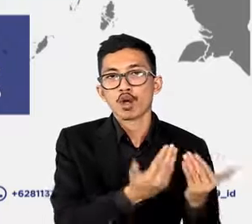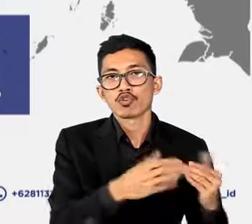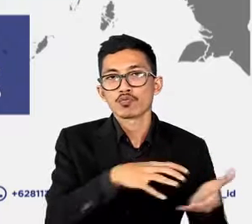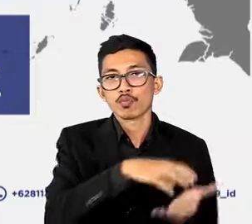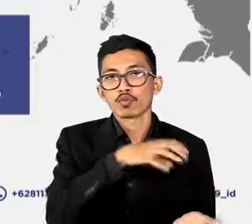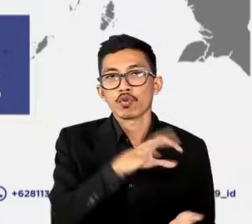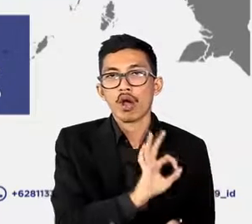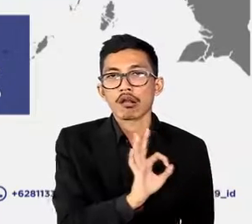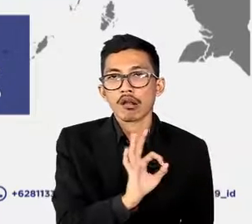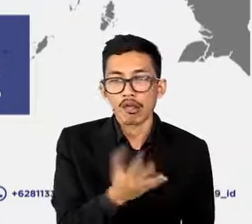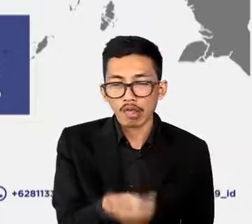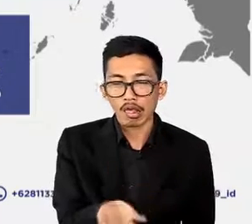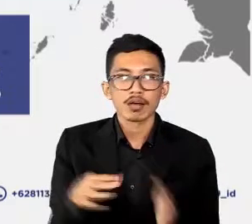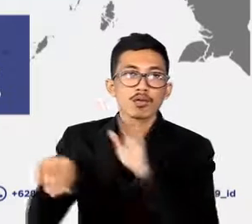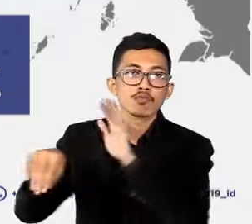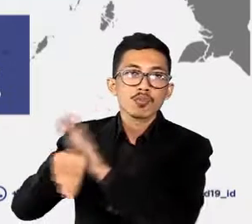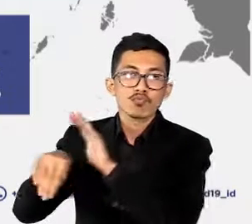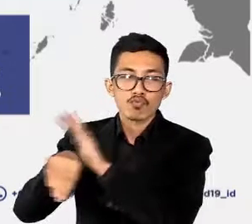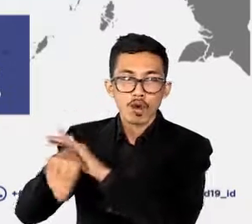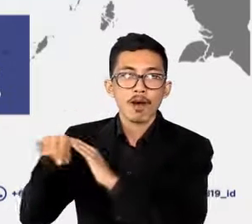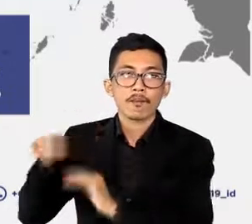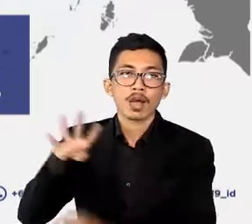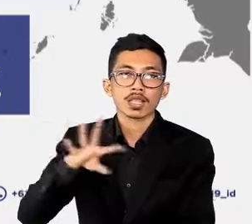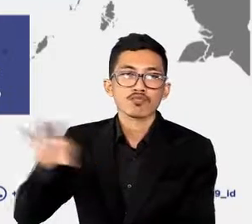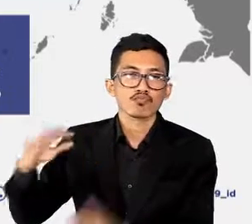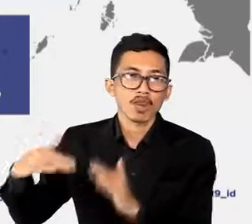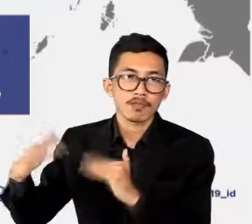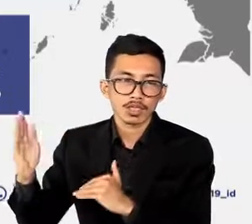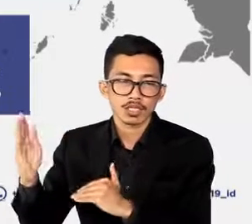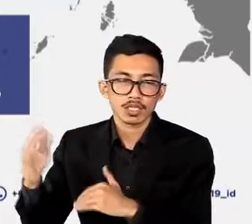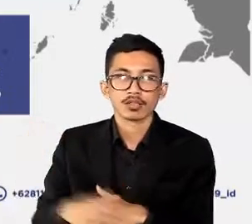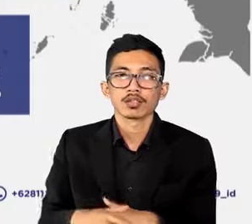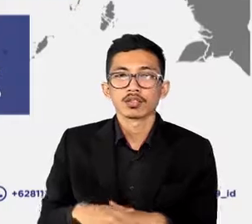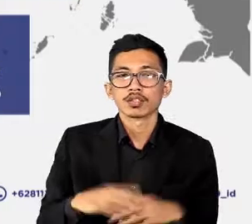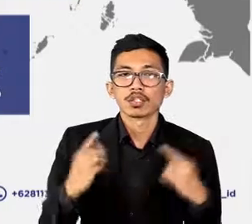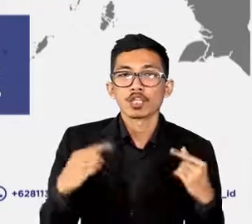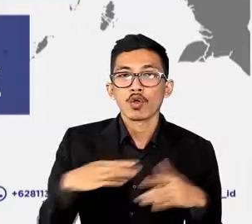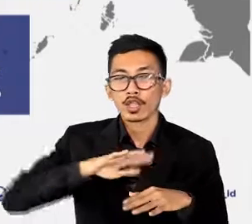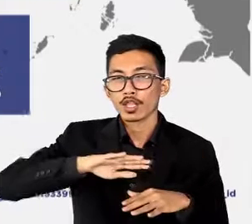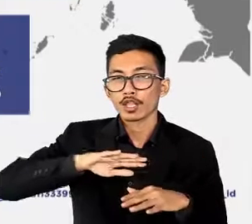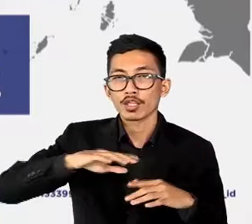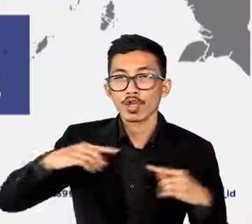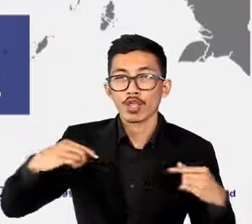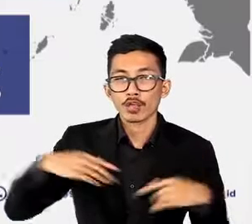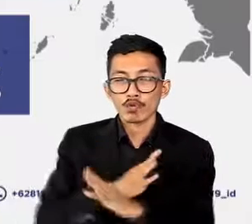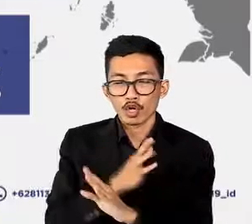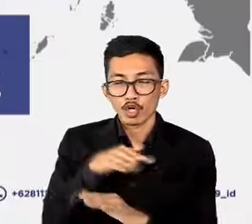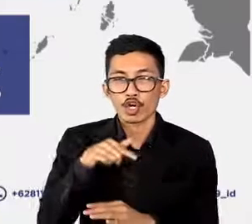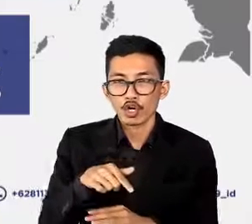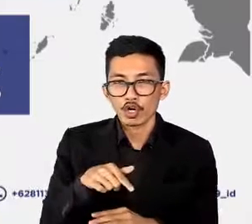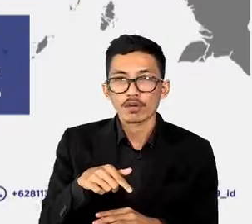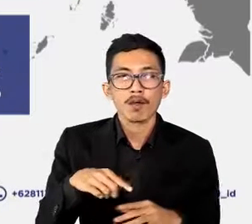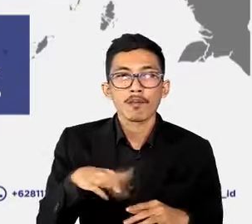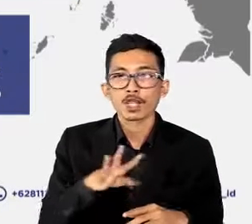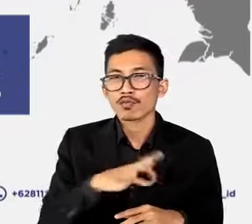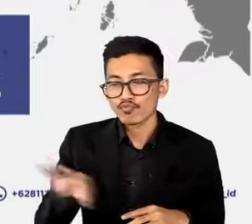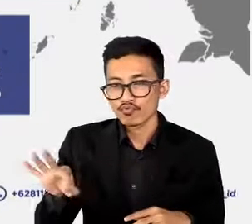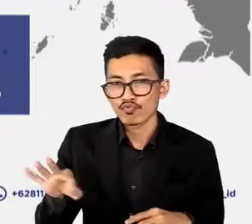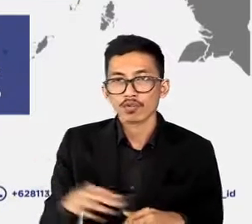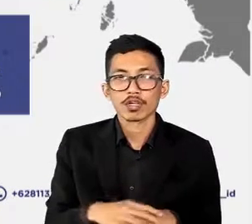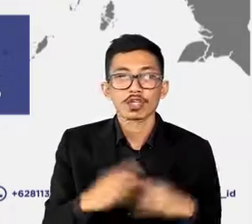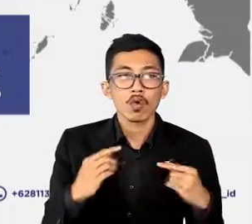Papua 4860 Jawa Timur 4211 Jawa Tengah